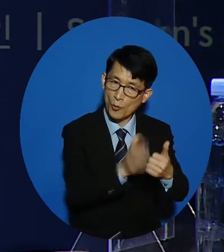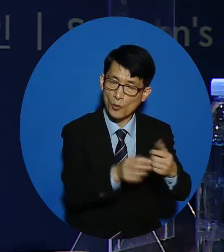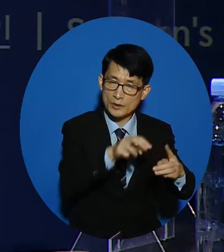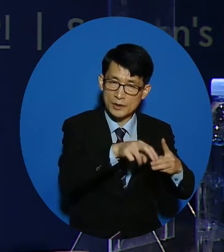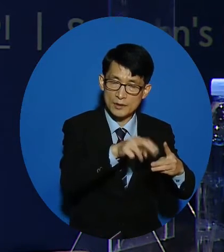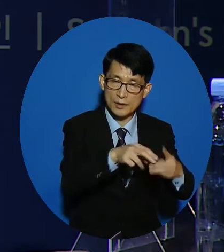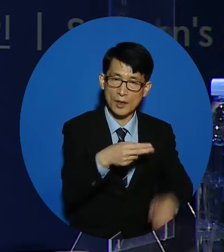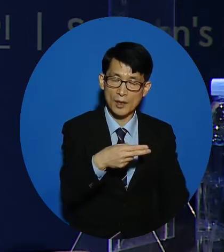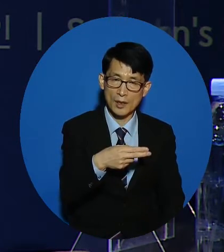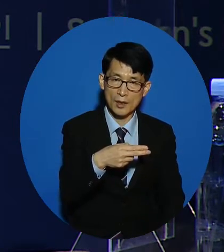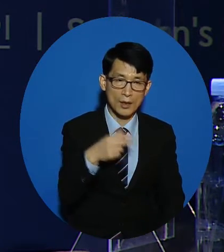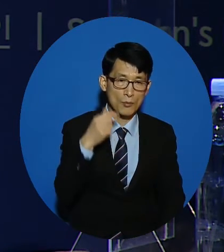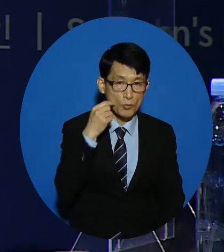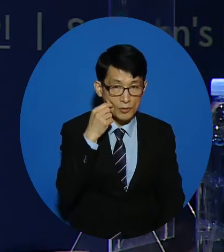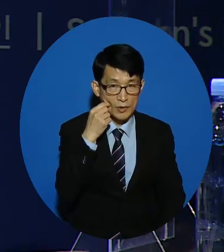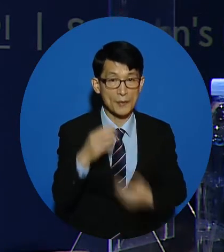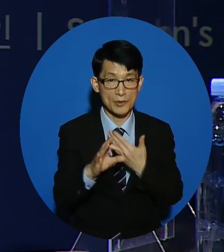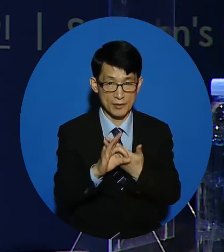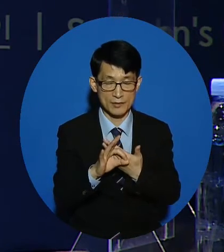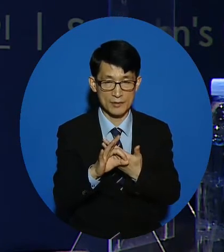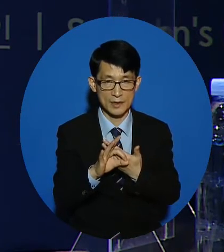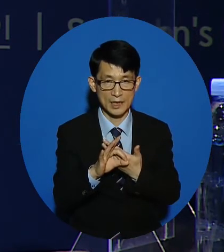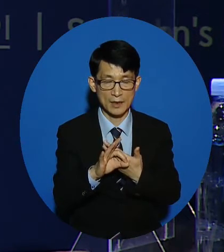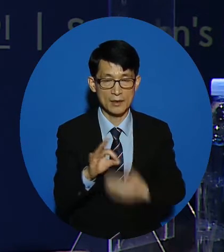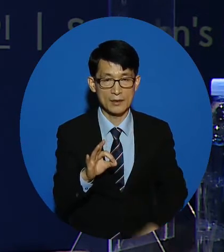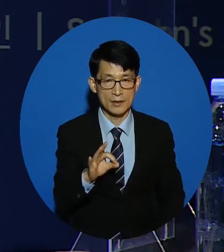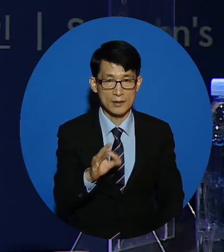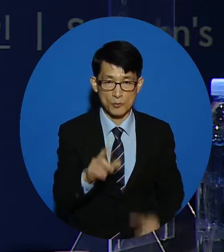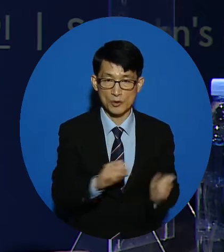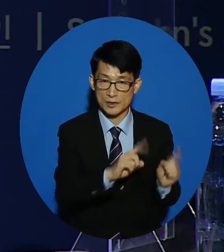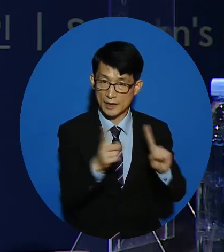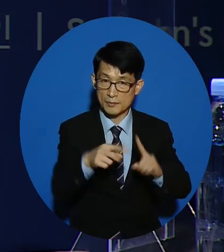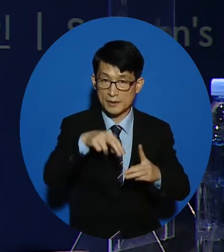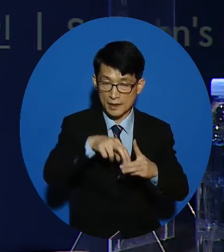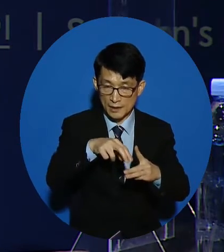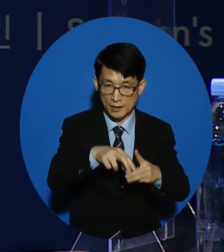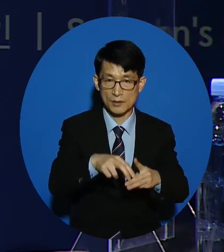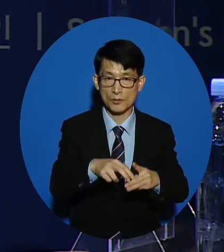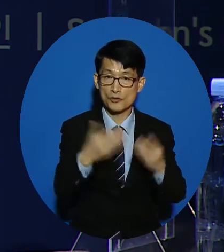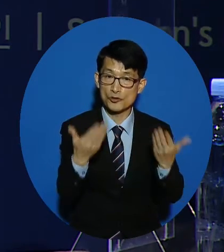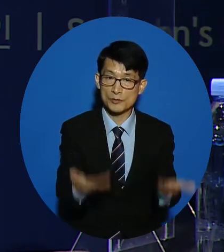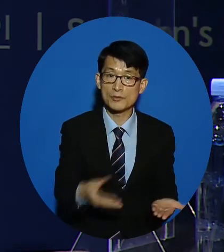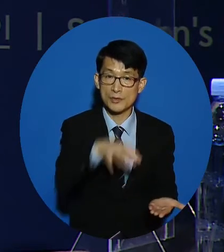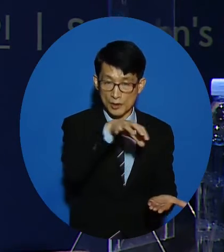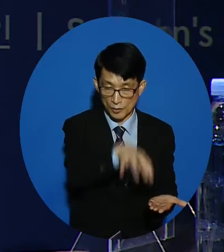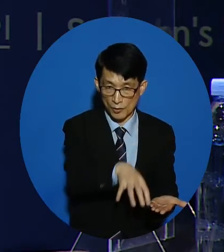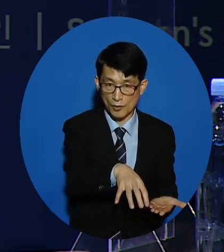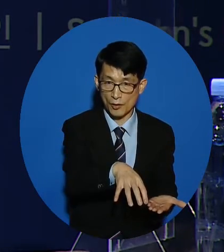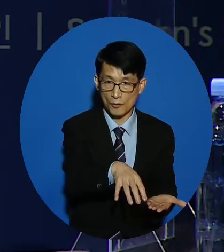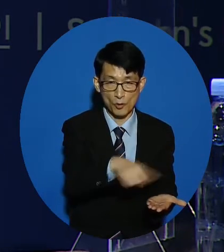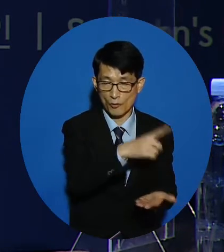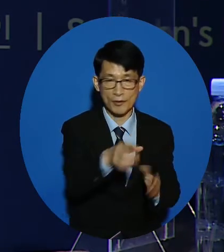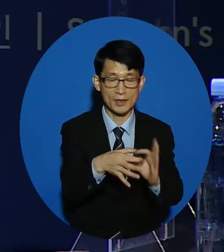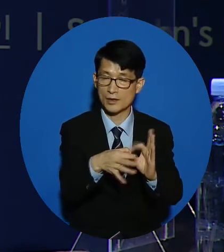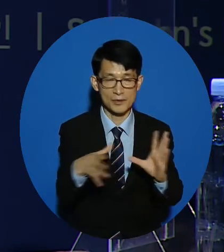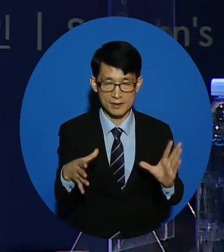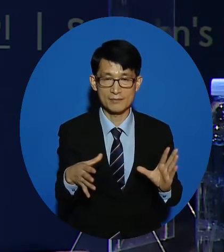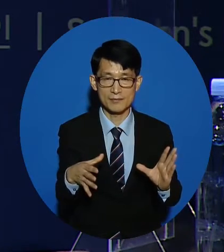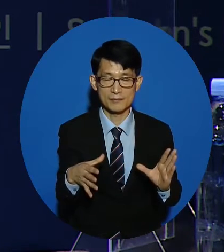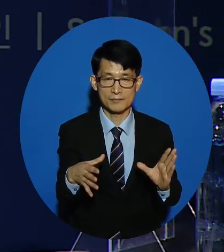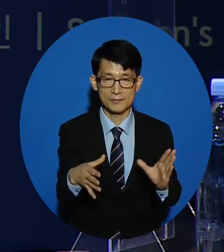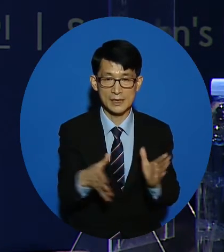지회의 재활 자립센터가 됐던 또 내지는 쉼터의 직원이 됐던